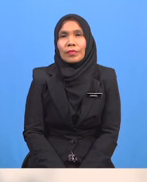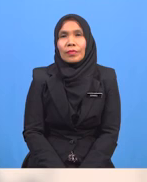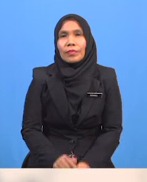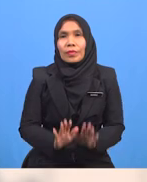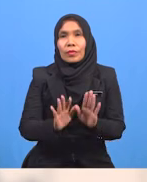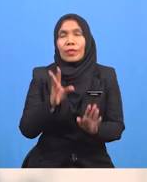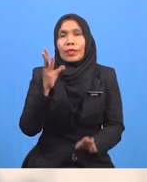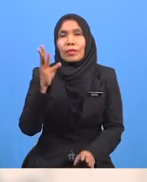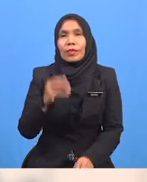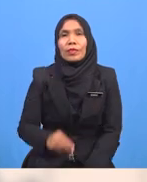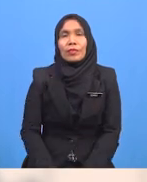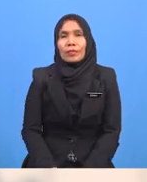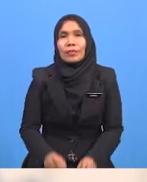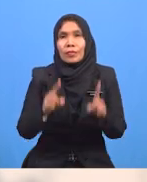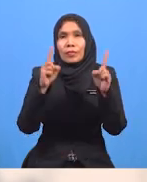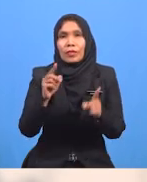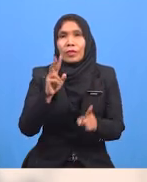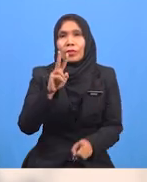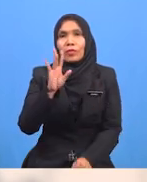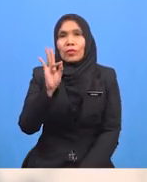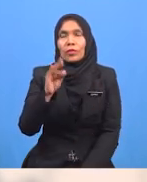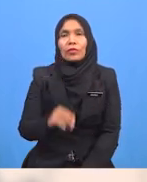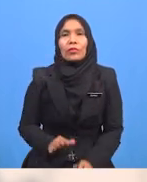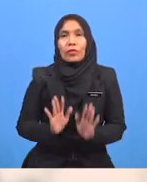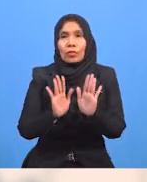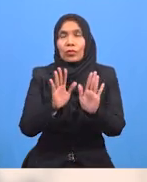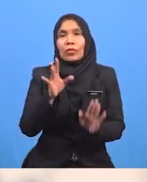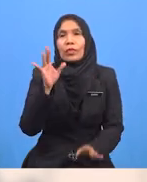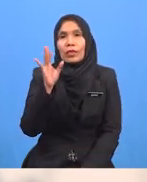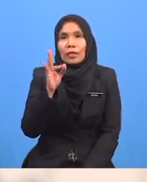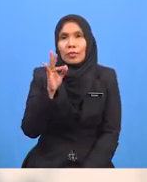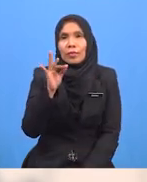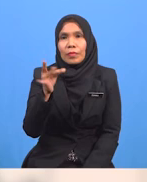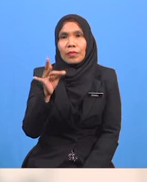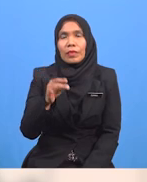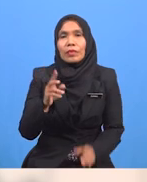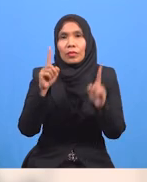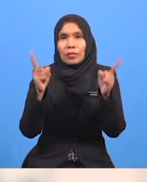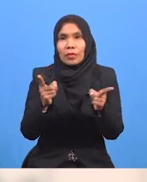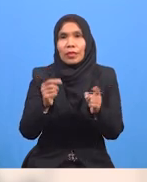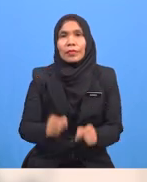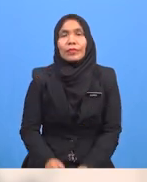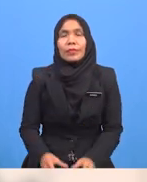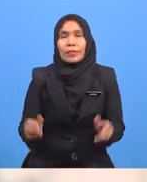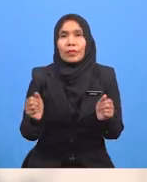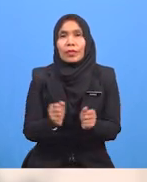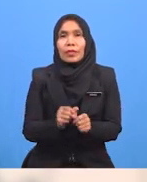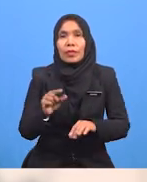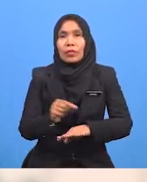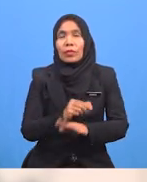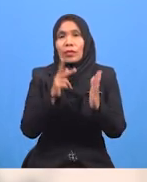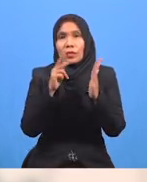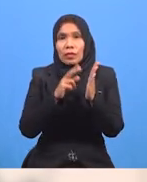16 kurungan kurungan 27 tolak 18 golongan dengan menggunakan